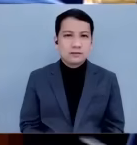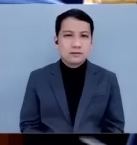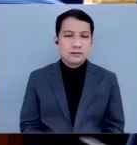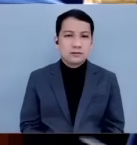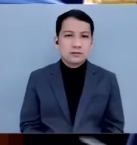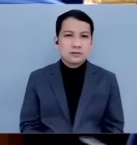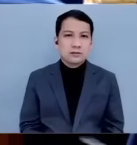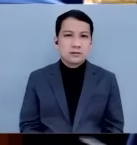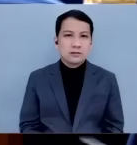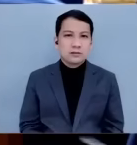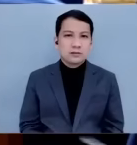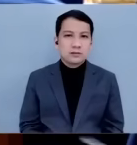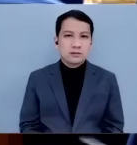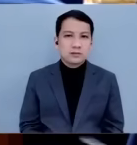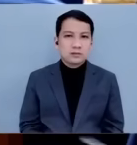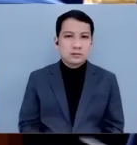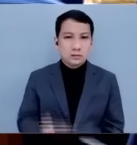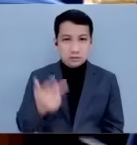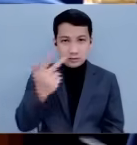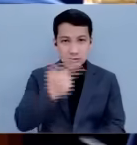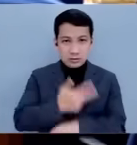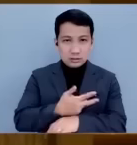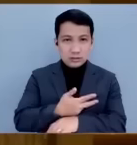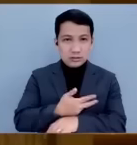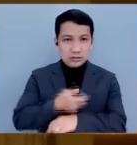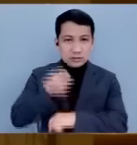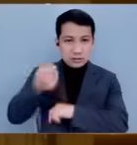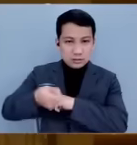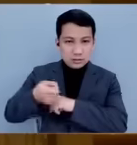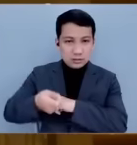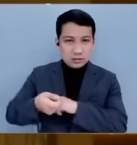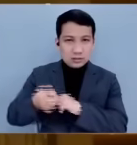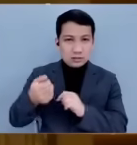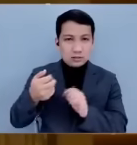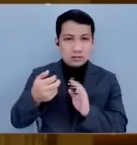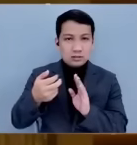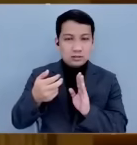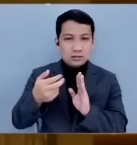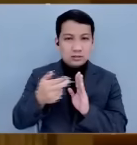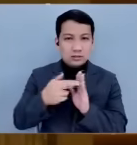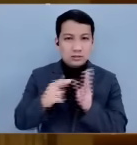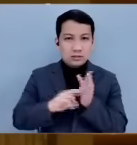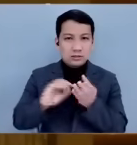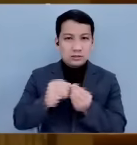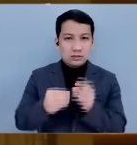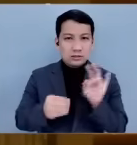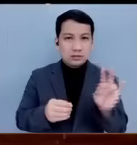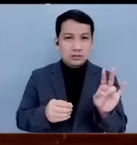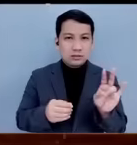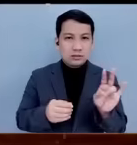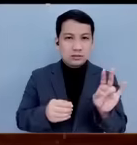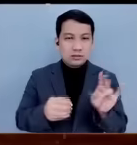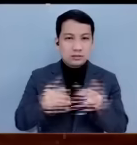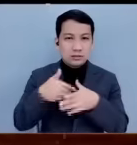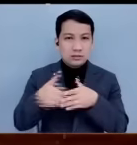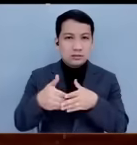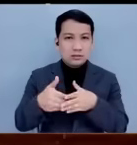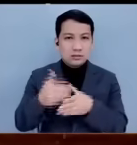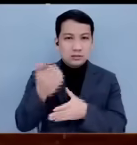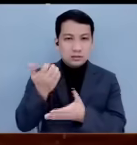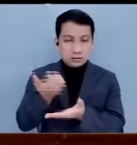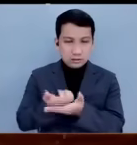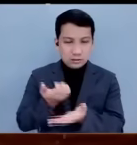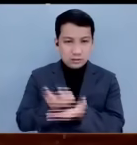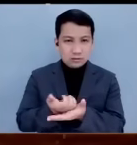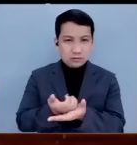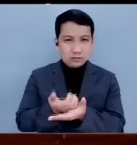open up. Tatlong araw nang dinidinig sa Kamarang Resolution of Both Houses number 7 o yung pagluluwag sa tatlong economic provisions ng